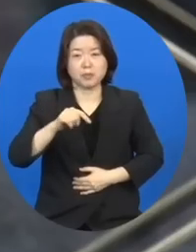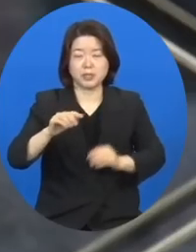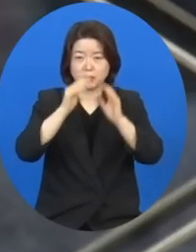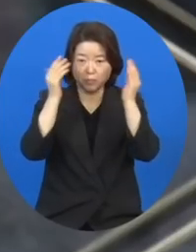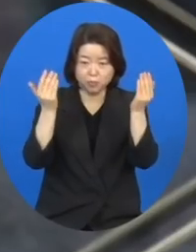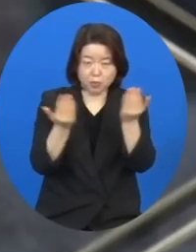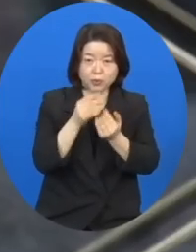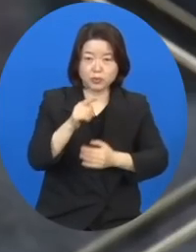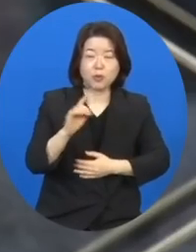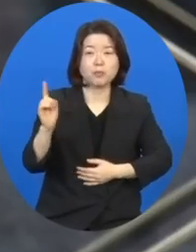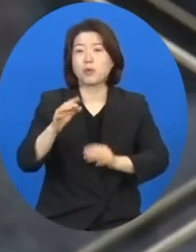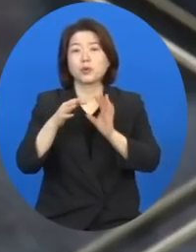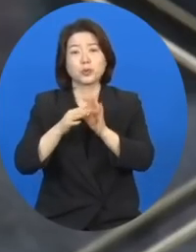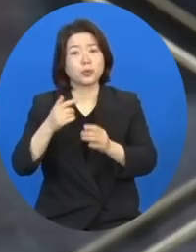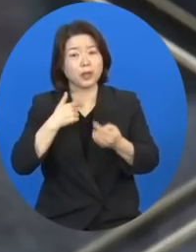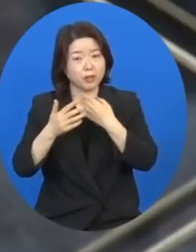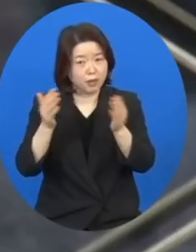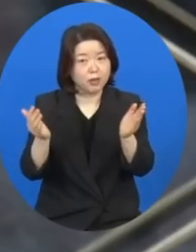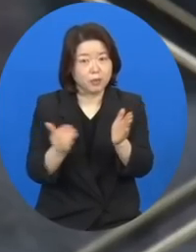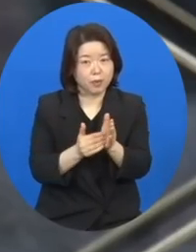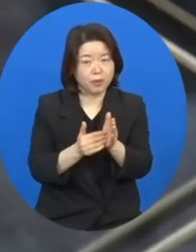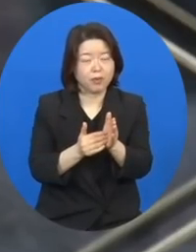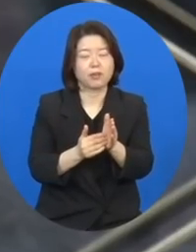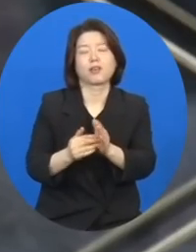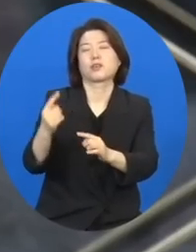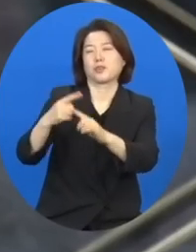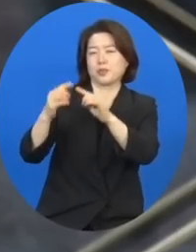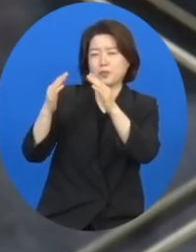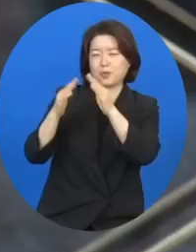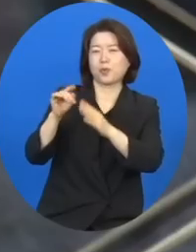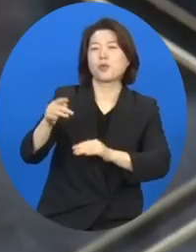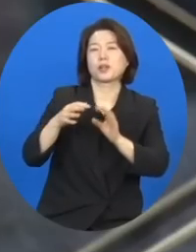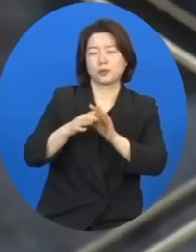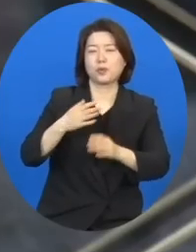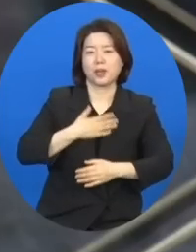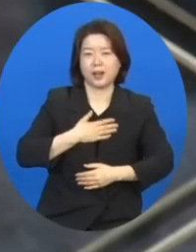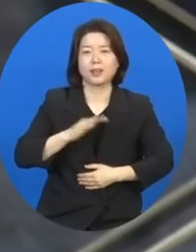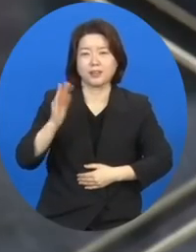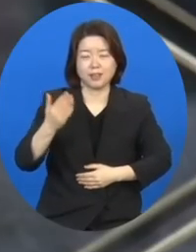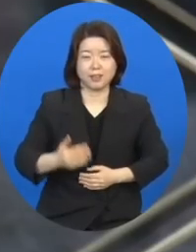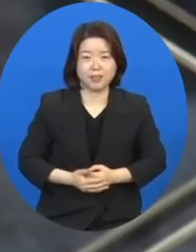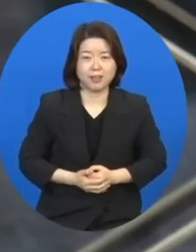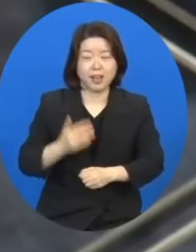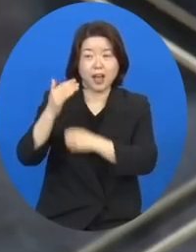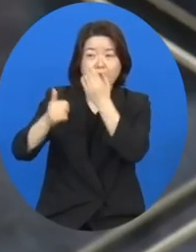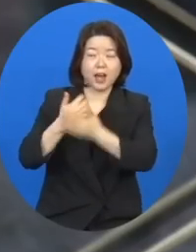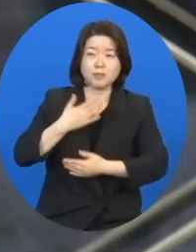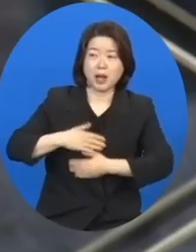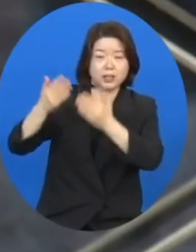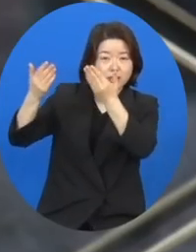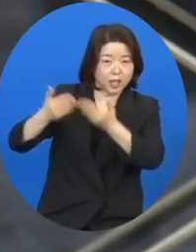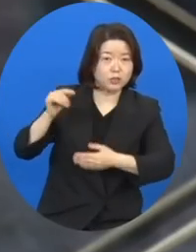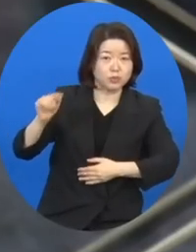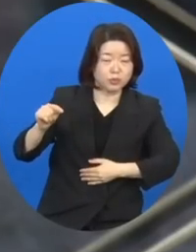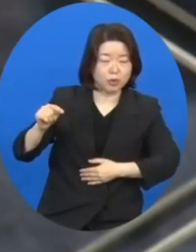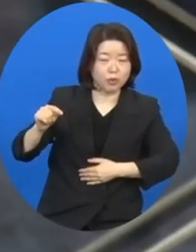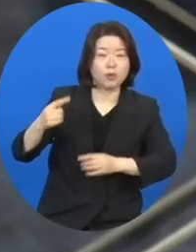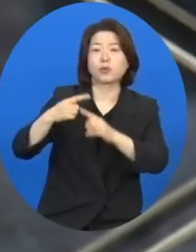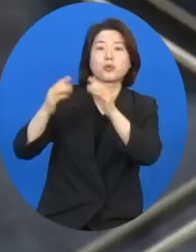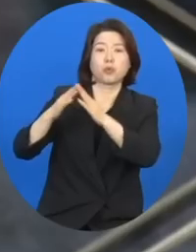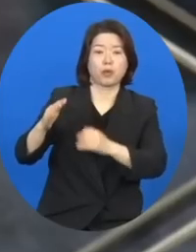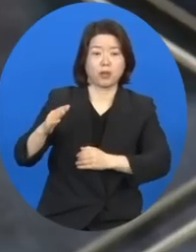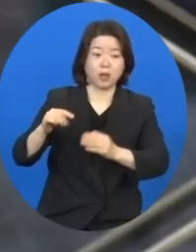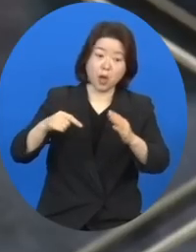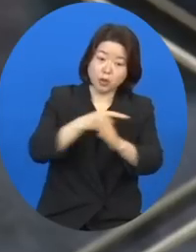무엇을 통해 경험했을까요? 교회입니다. 여러분 하나님을 알게 해주는 것이 교회 말고 세상 어디에